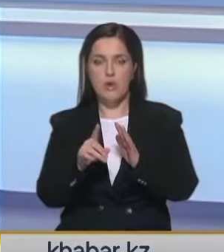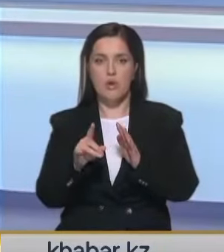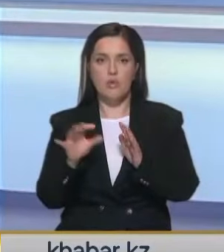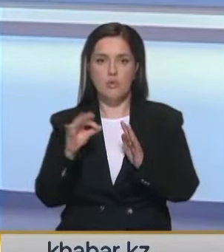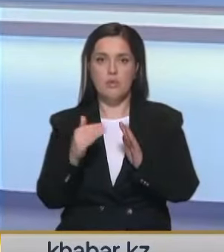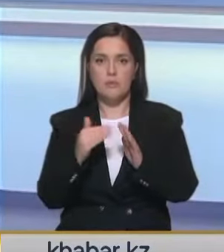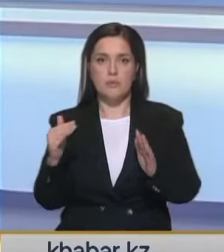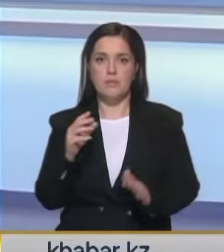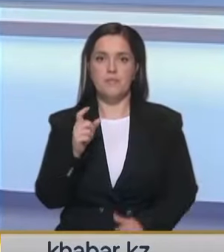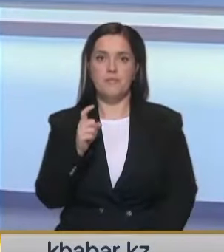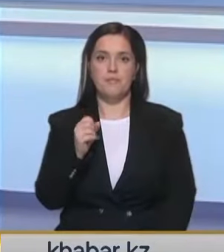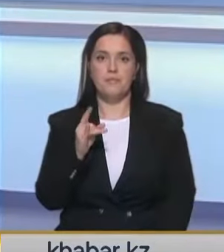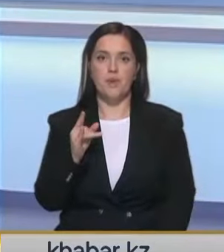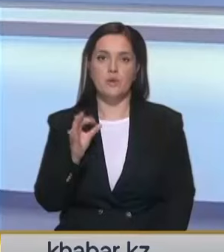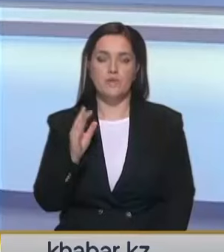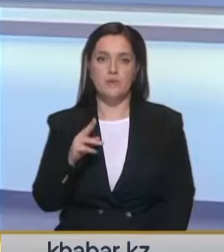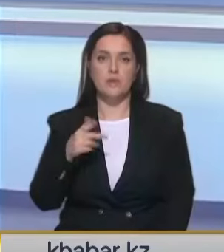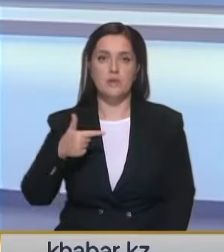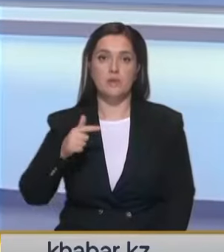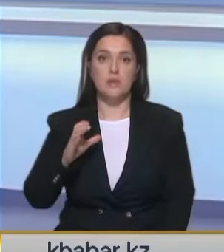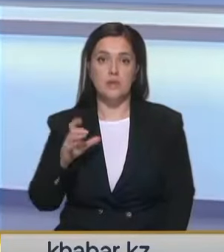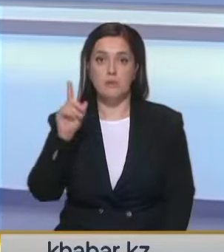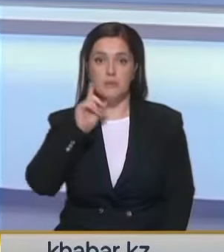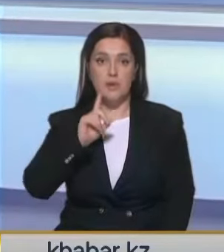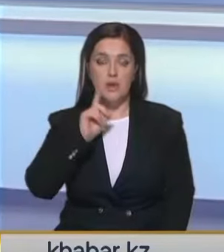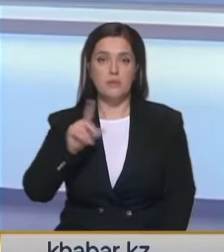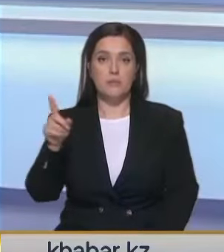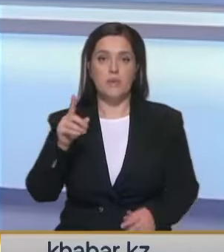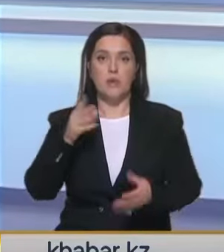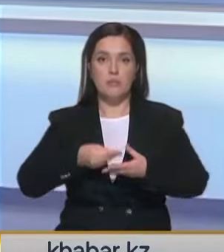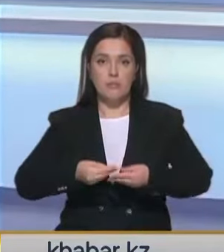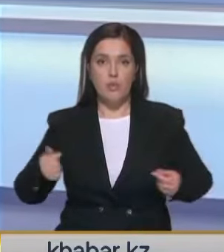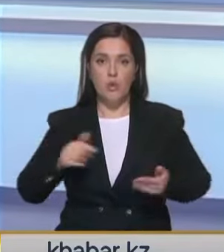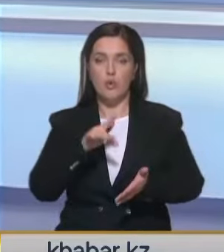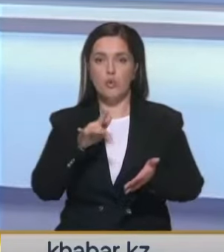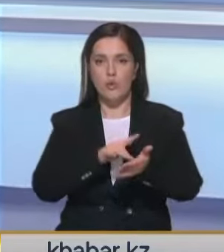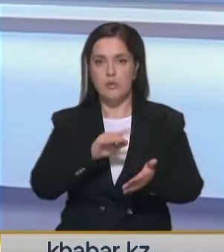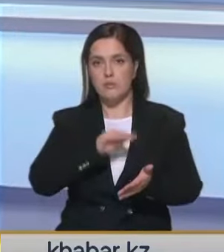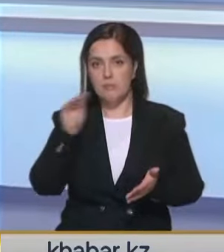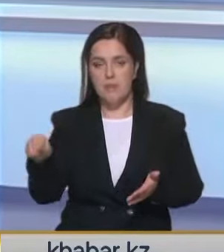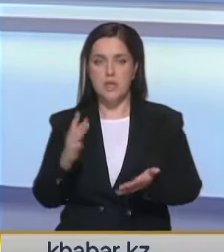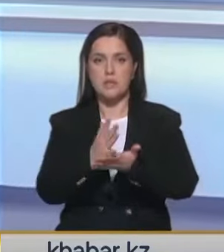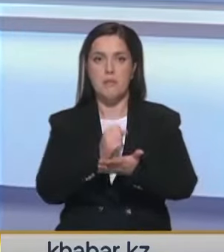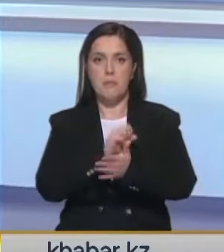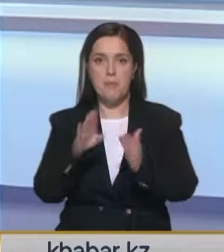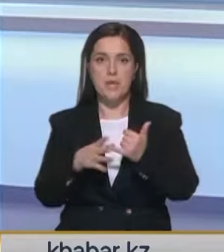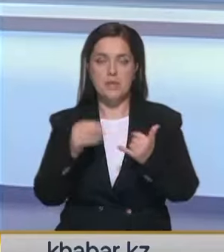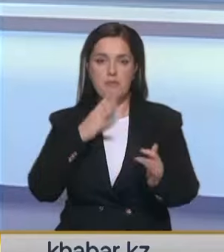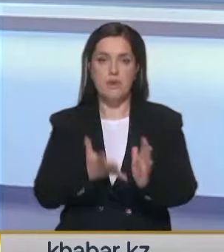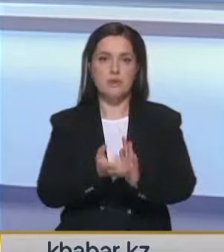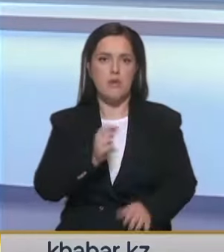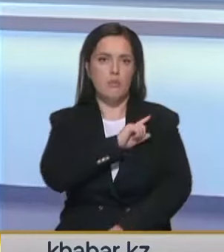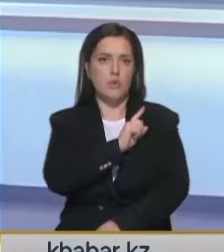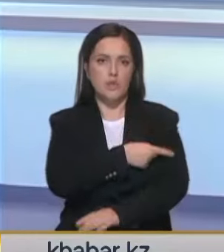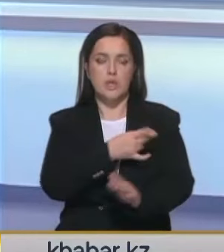нулевой отметке Харигузовской ГЭС. Пока шугу размораживали, город переключили на запасной подземный водозабор, но его мощности